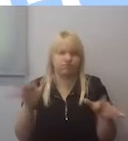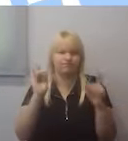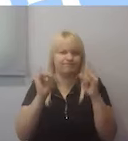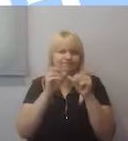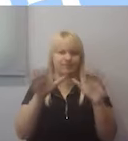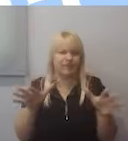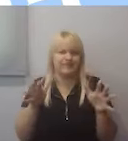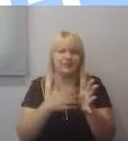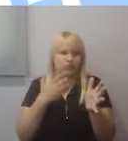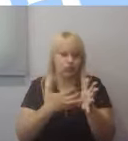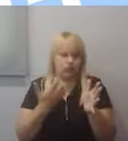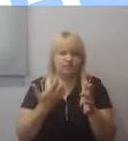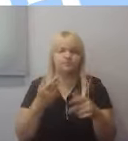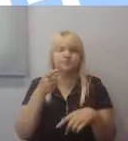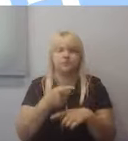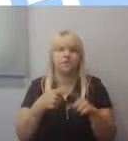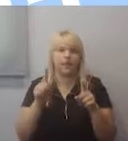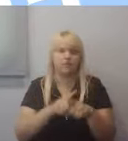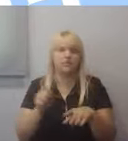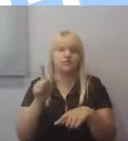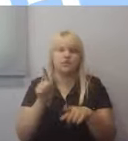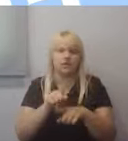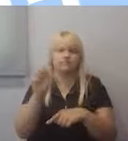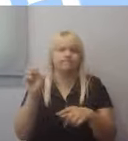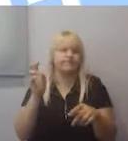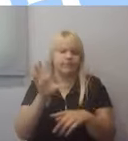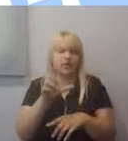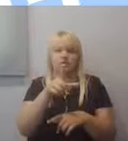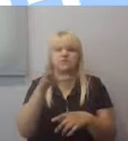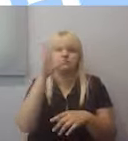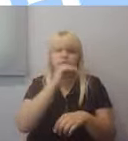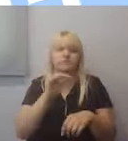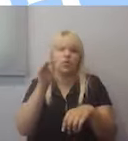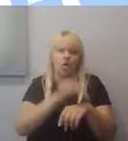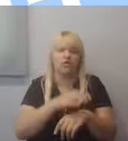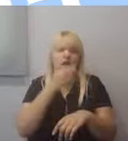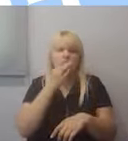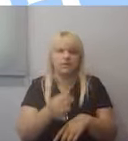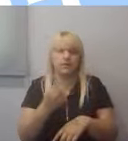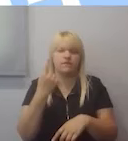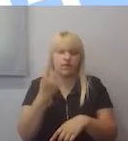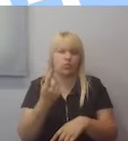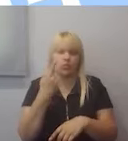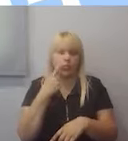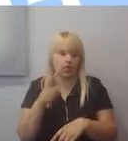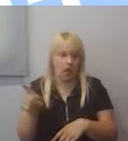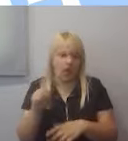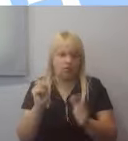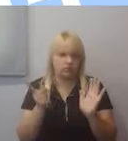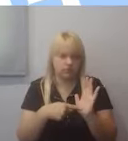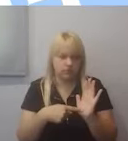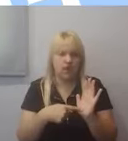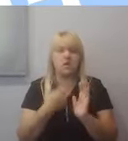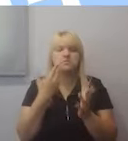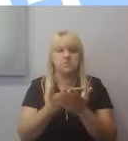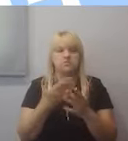tāpēc šeit ir slaids ja kurā tieši ir tā atbilde uz vienu no jautājumiem vai ir testētas teiksim pašvaldības vai